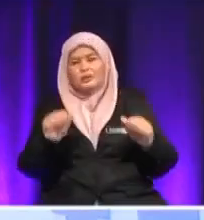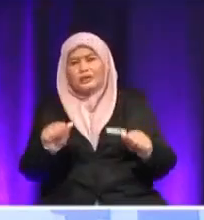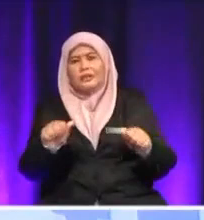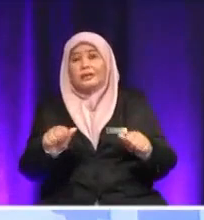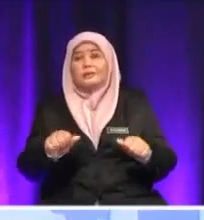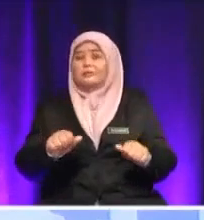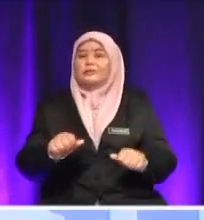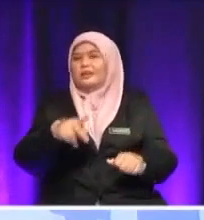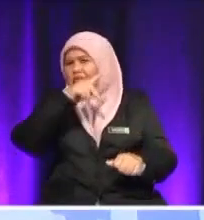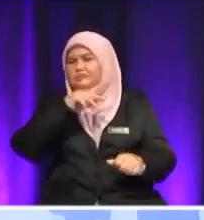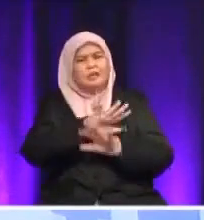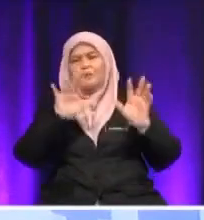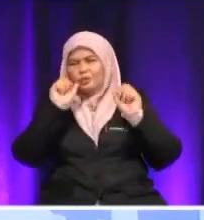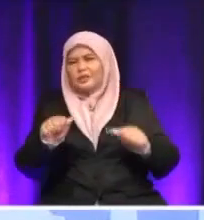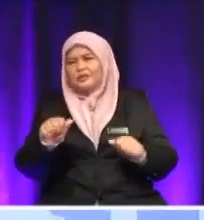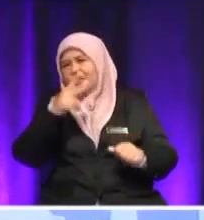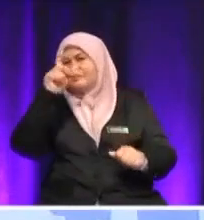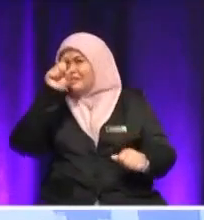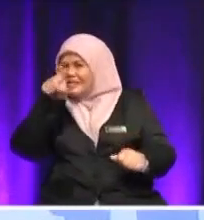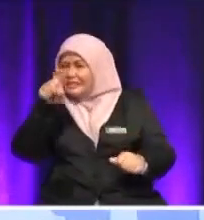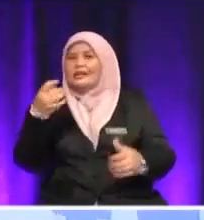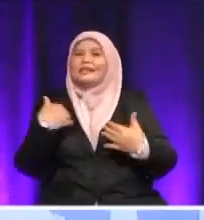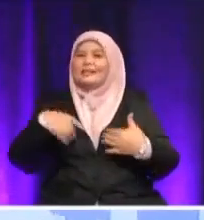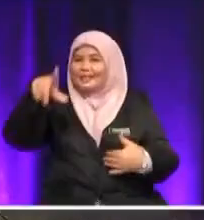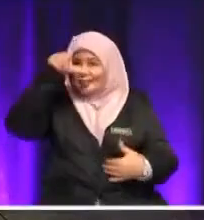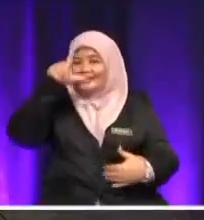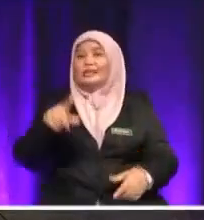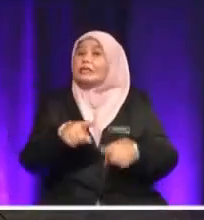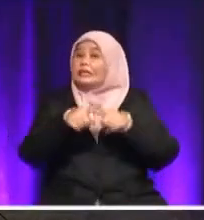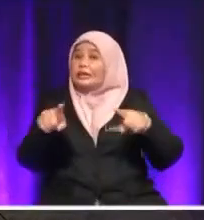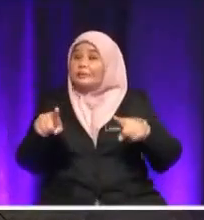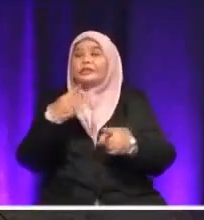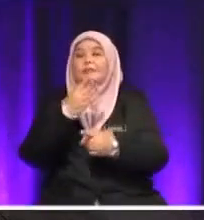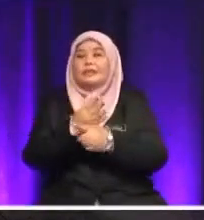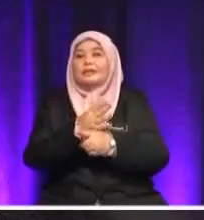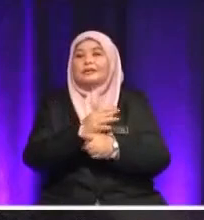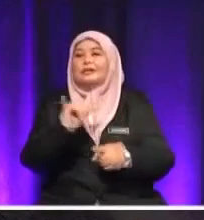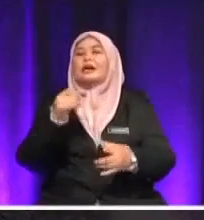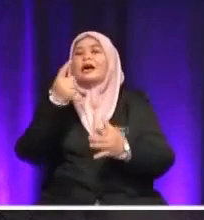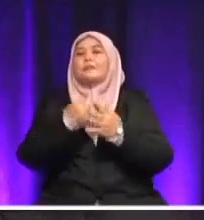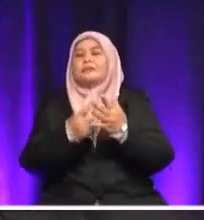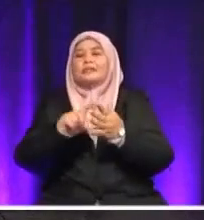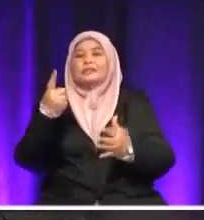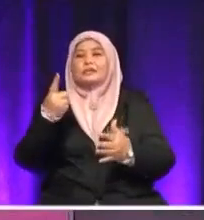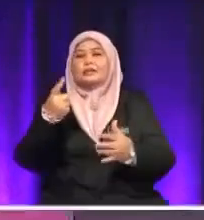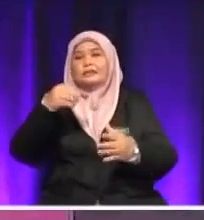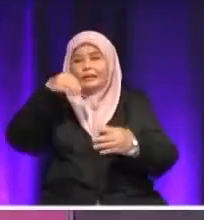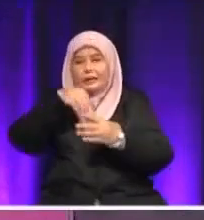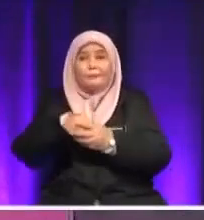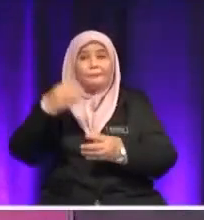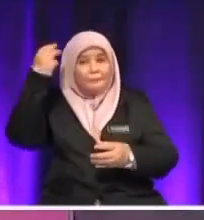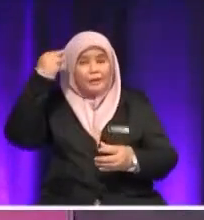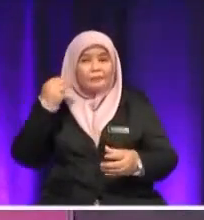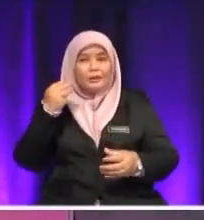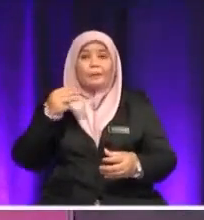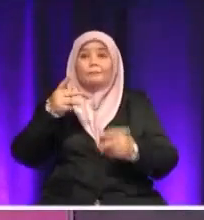dia kena ada lelaki juga. Betul ke? Okey, betul, Hakim. Kita tapi sebenarnya apa sahaja yang berlaku dalam mahkamah,